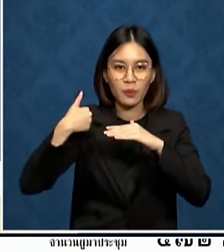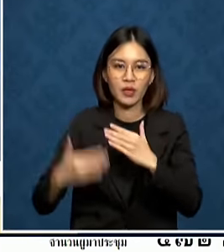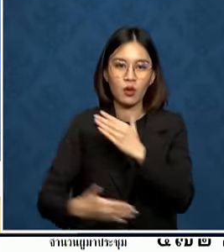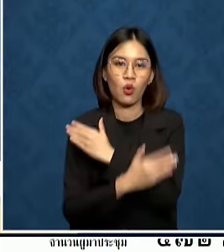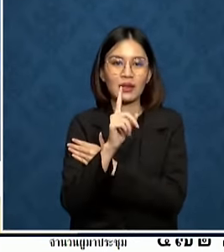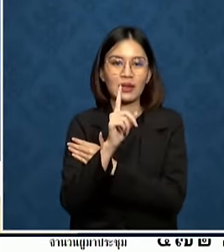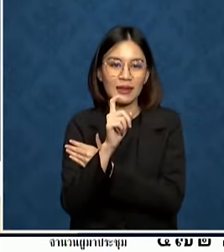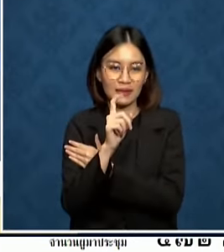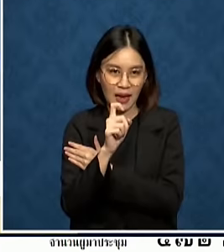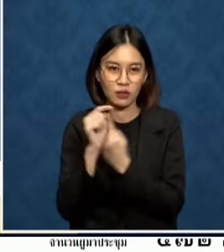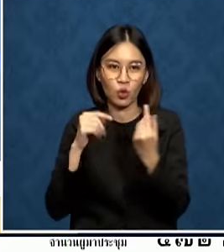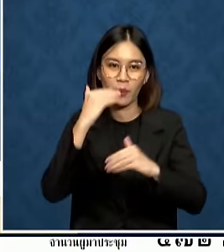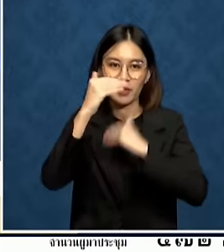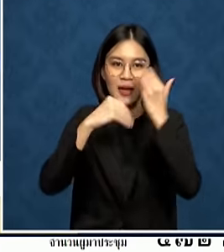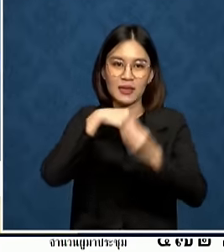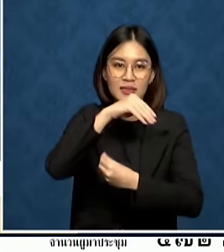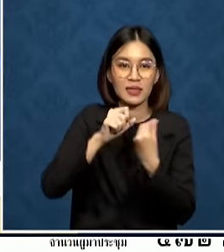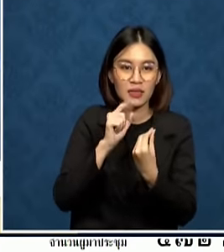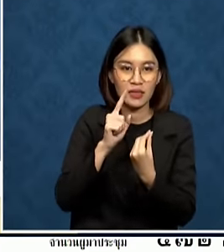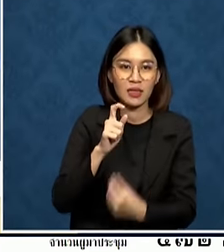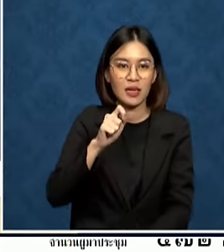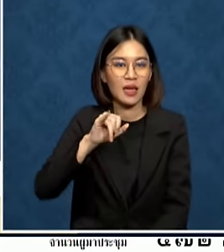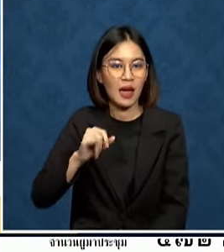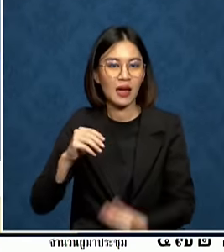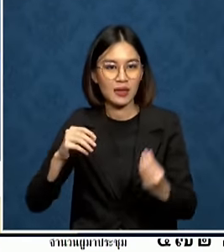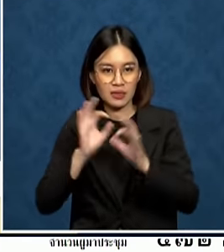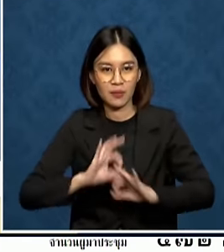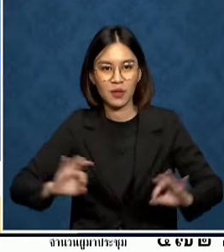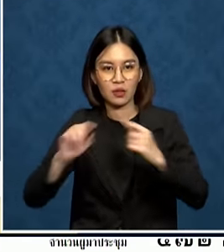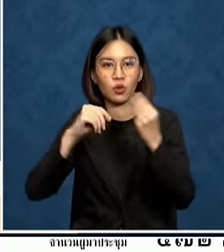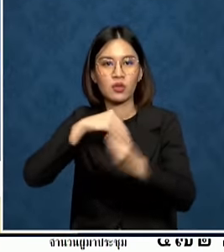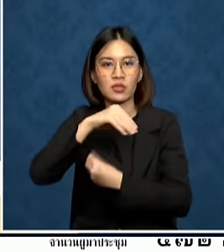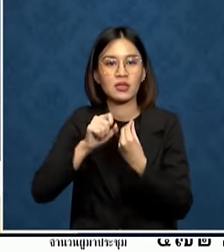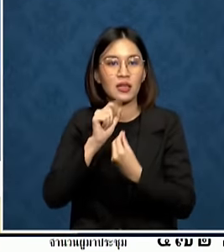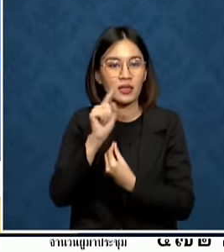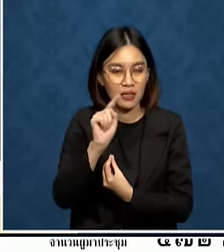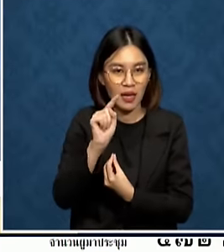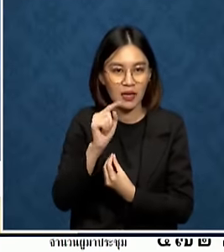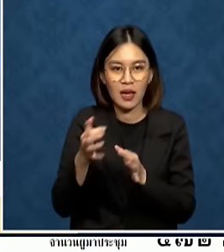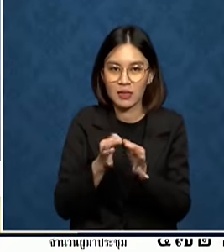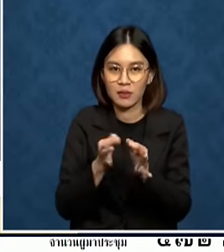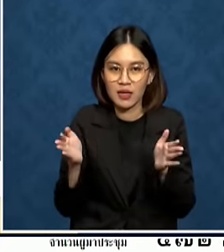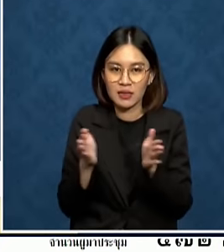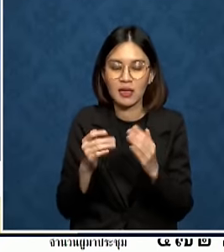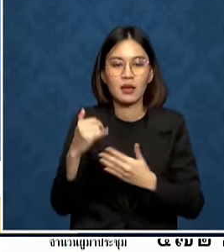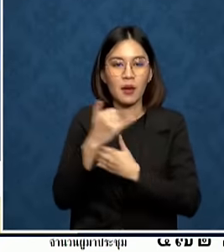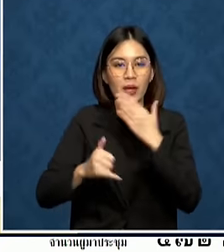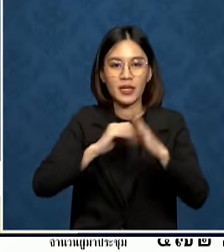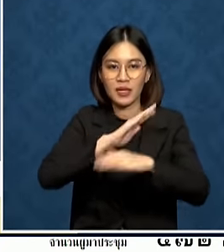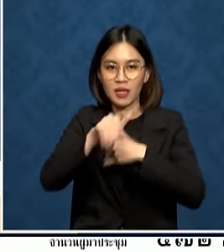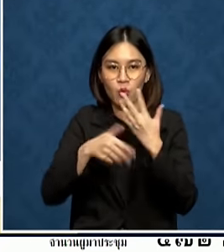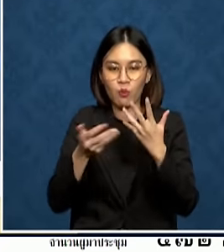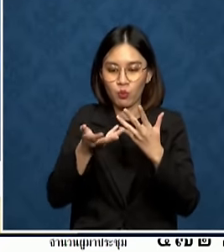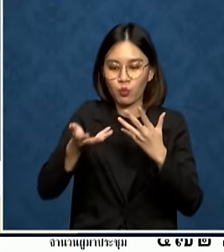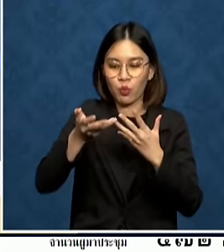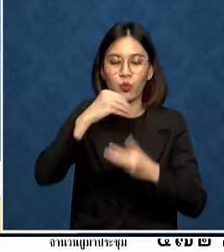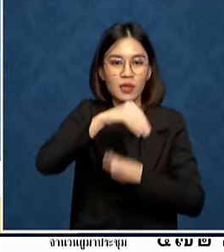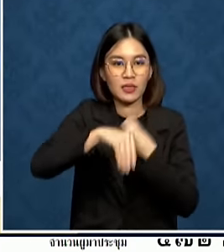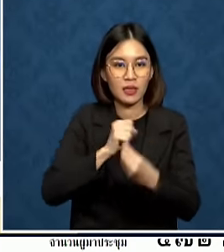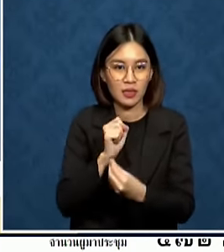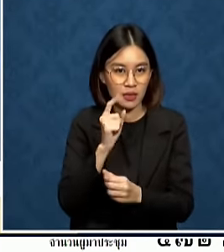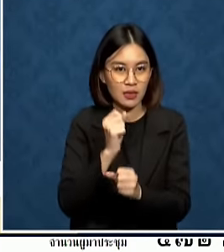พัฒนาเศรษฐกิจทำไม AIสำคัญต่อเศรษฐกิจผมอธิบายสั้นๆก็คือว่าเพราะทุกประเทศจะยกระดับเศรษฐกิจได้สร้าง